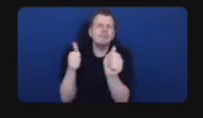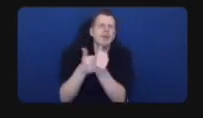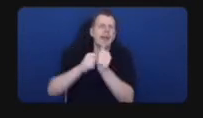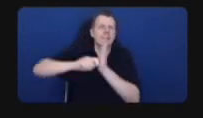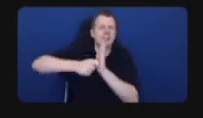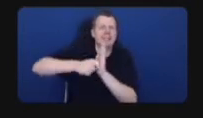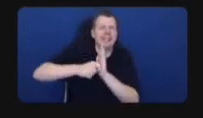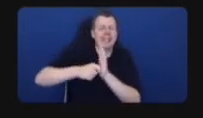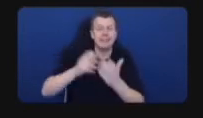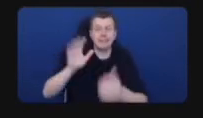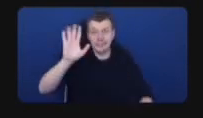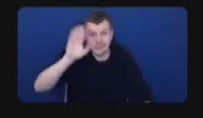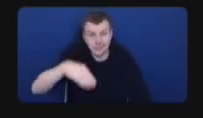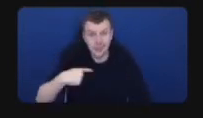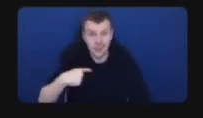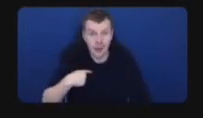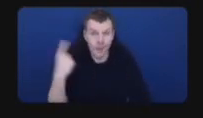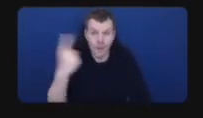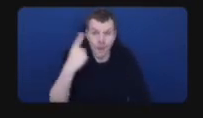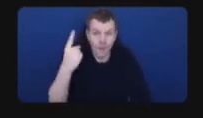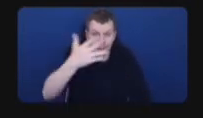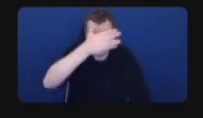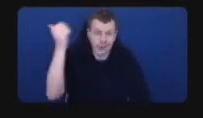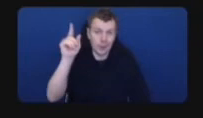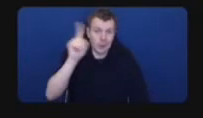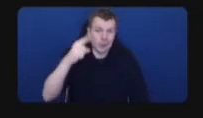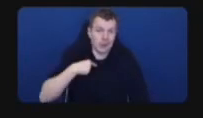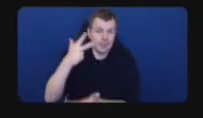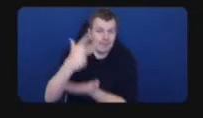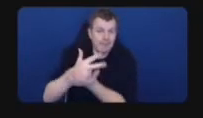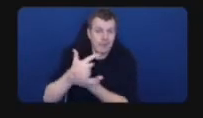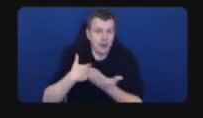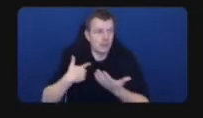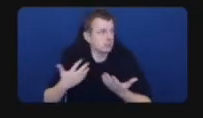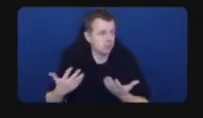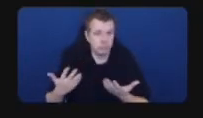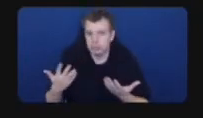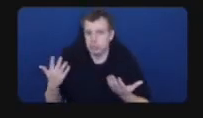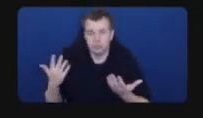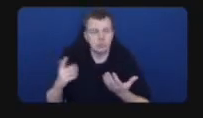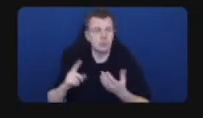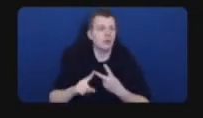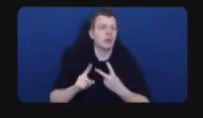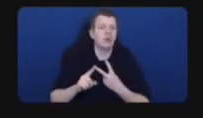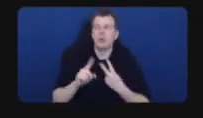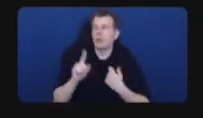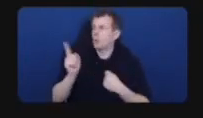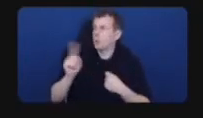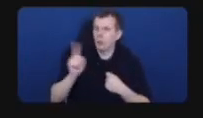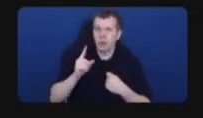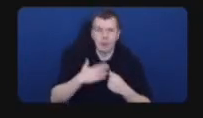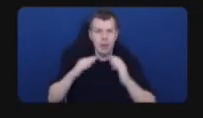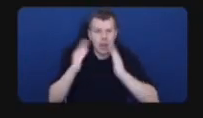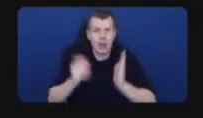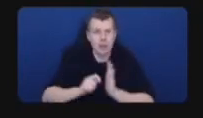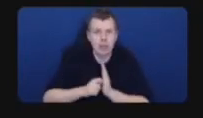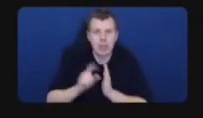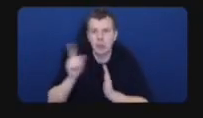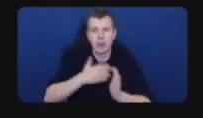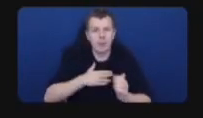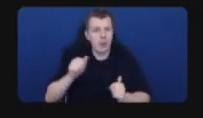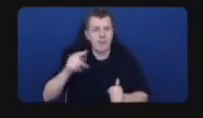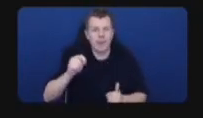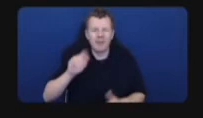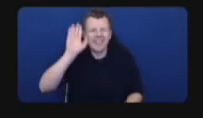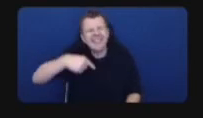第一个重要的一个东西就是说，你可以，多备一个车子的钥匙。如果说你们是